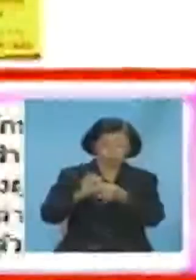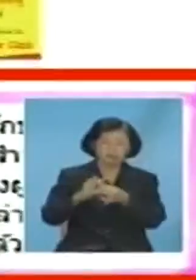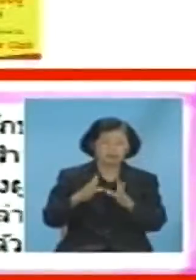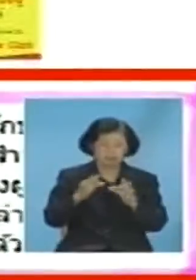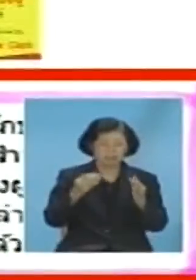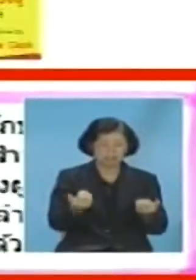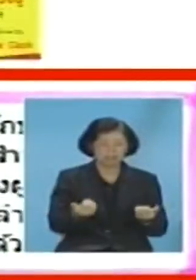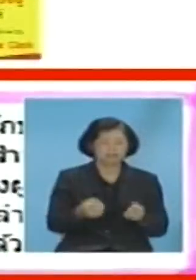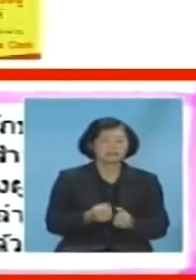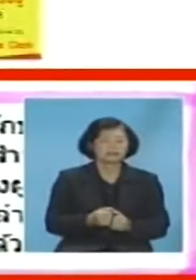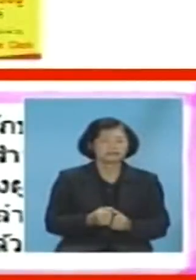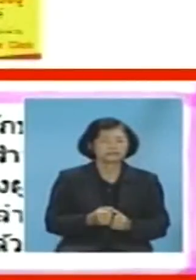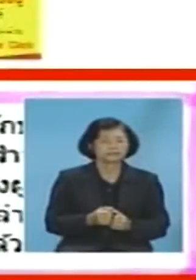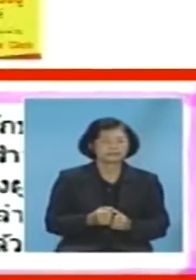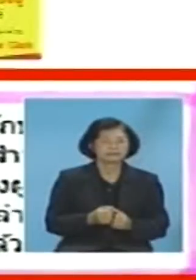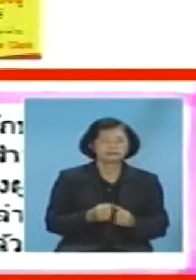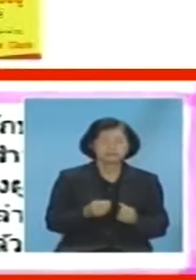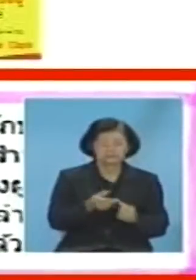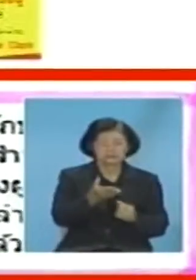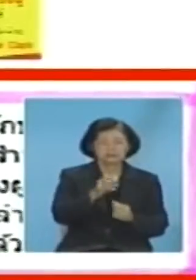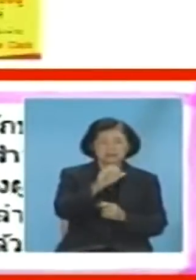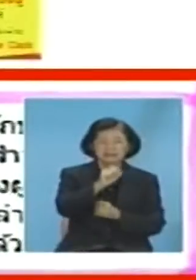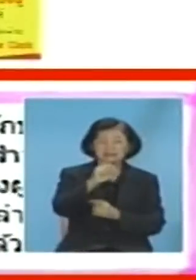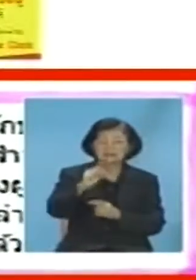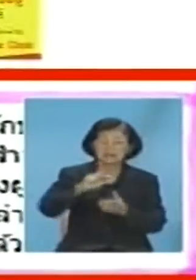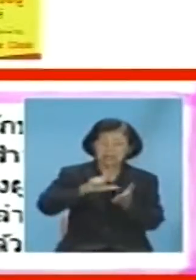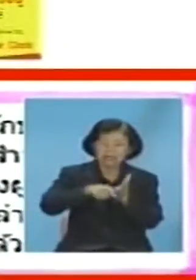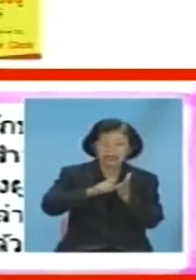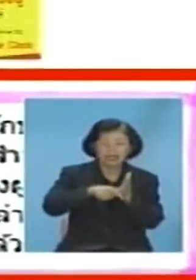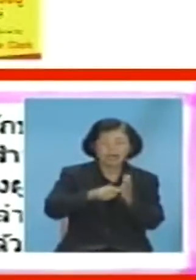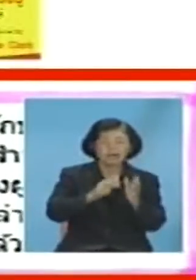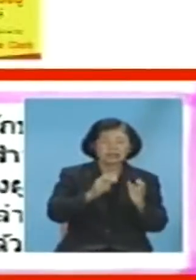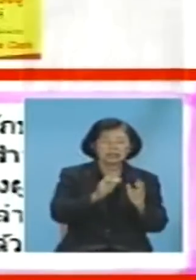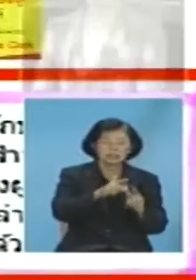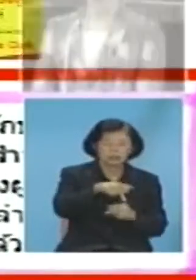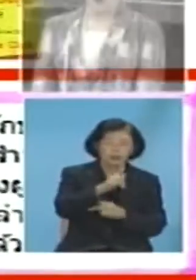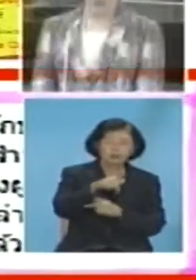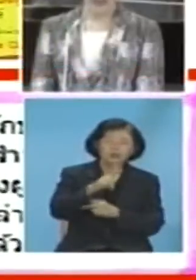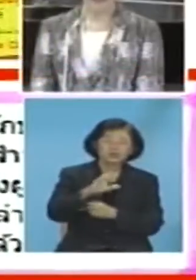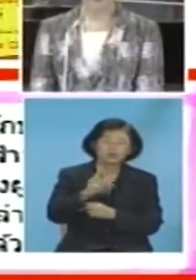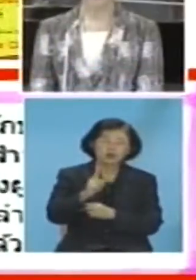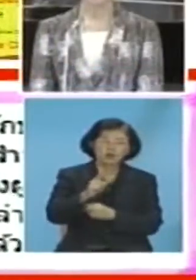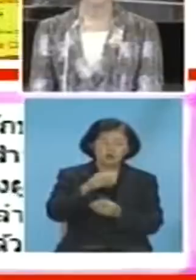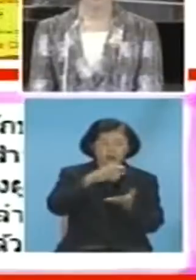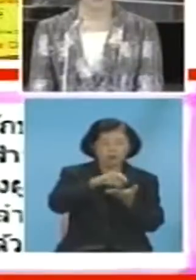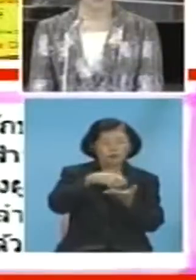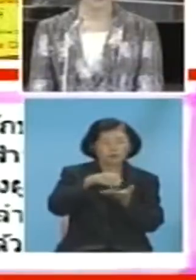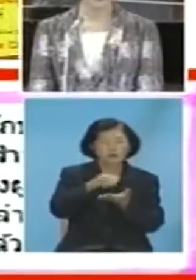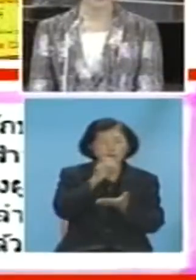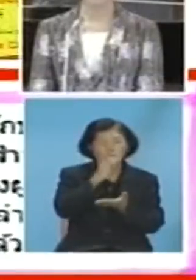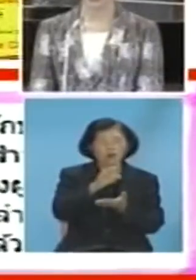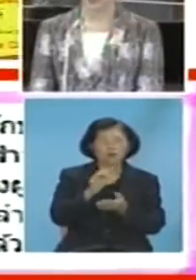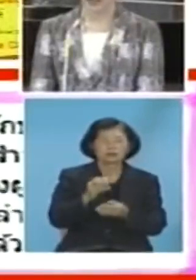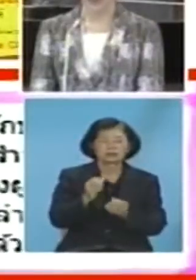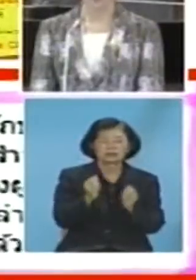สำหรับในประเด็นนี้นะคะนายสรรเสริญพลเจียกเลขาธิการคณะกรรมการปปช.ก็ได้แถลงและยืนยันข้อเท็จจริ